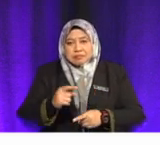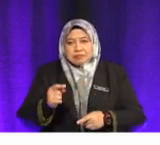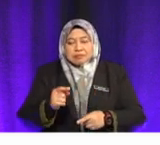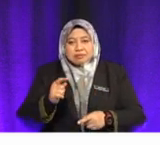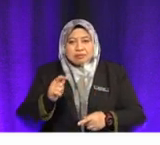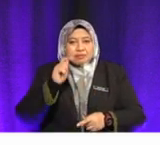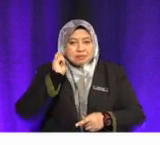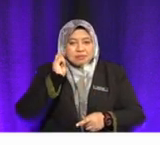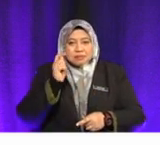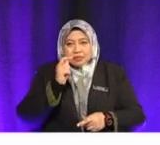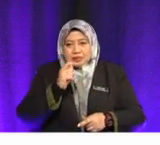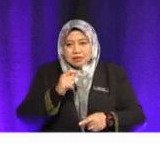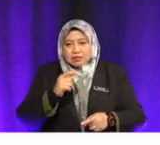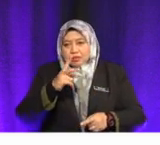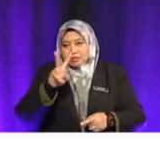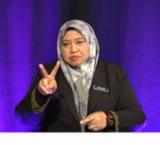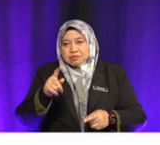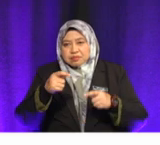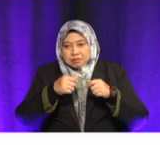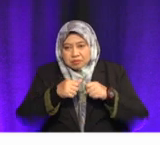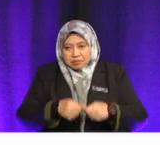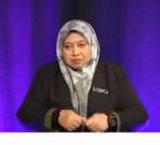1 2 titik tetap